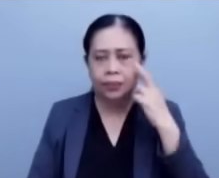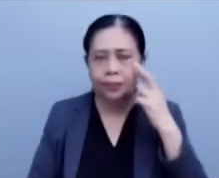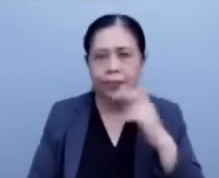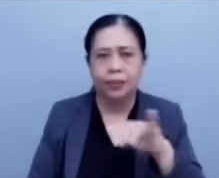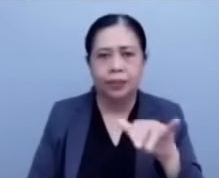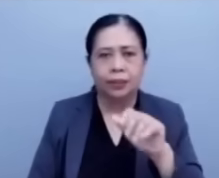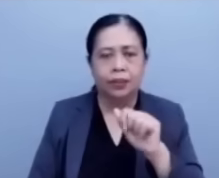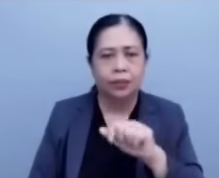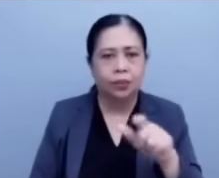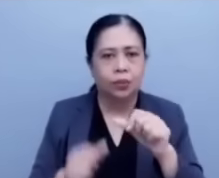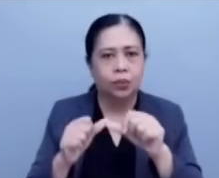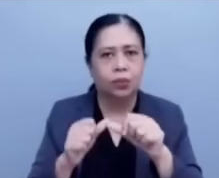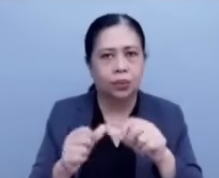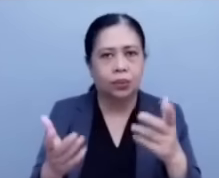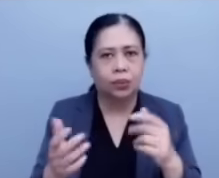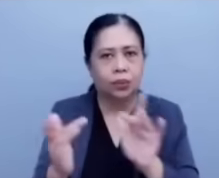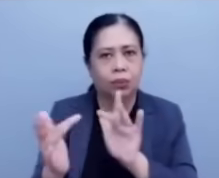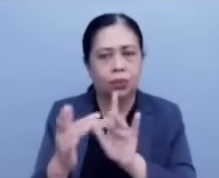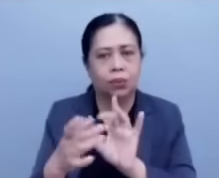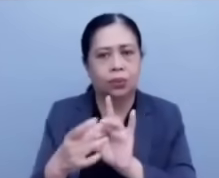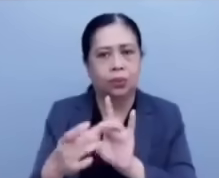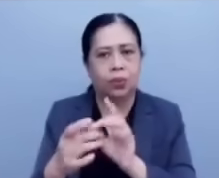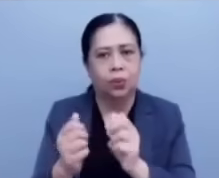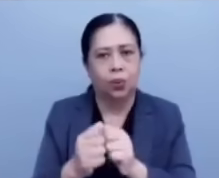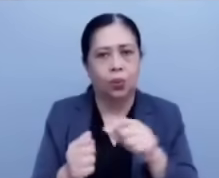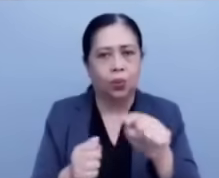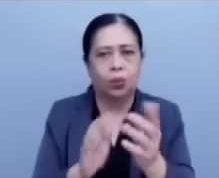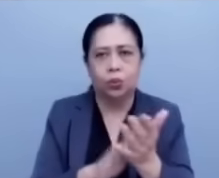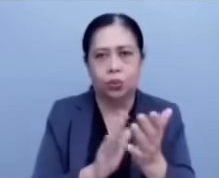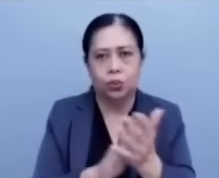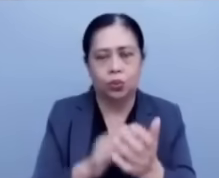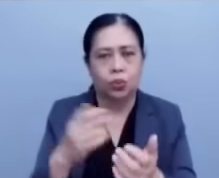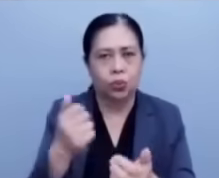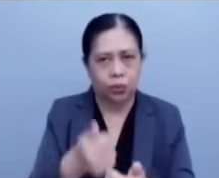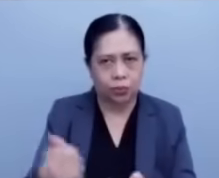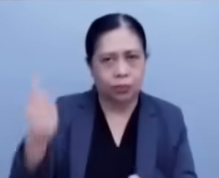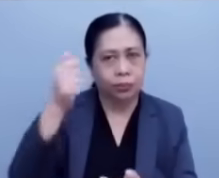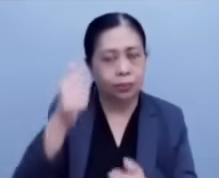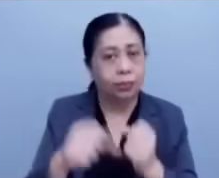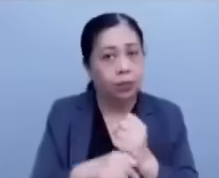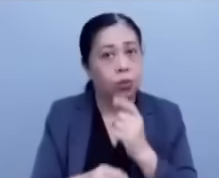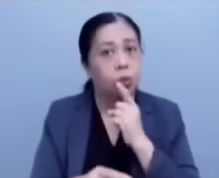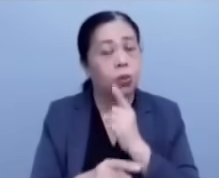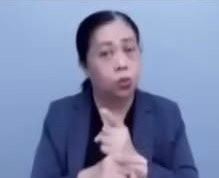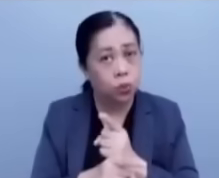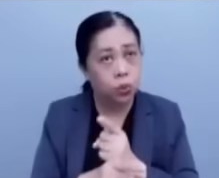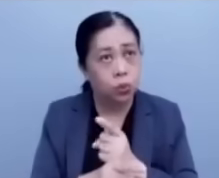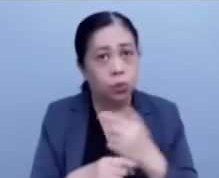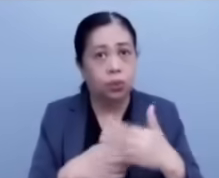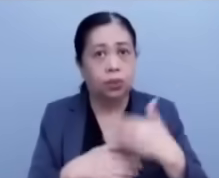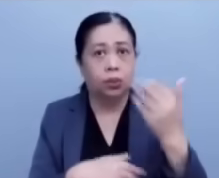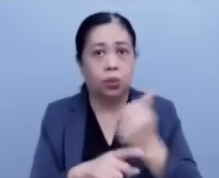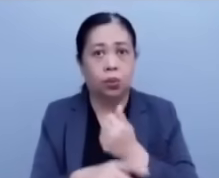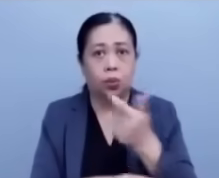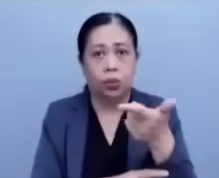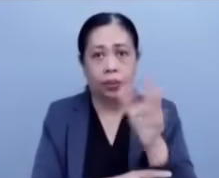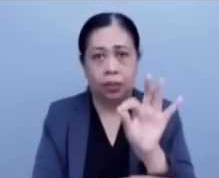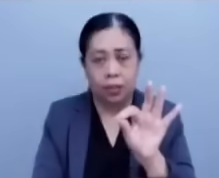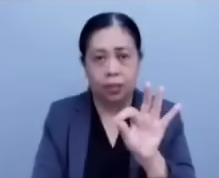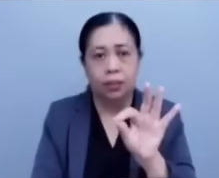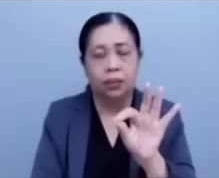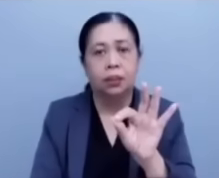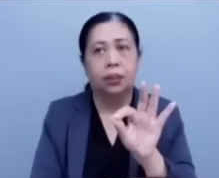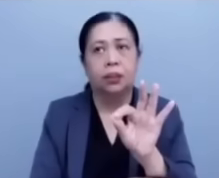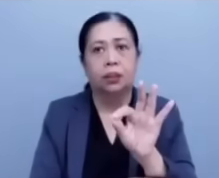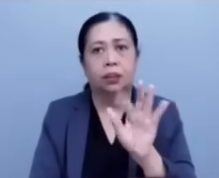ngayon ay patuloy po tayo nakikipag-ugnayan sa ating mga school administrator to make sure po na sa darating pong August 2029 ay